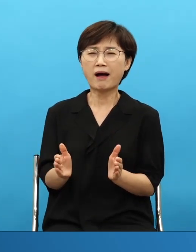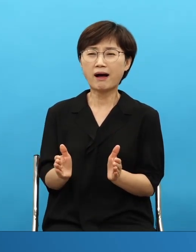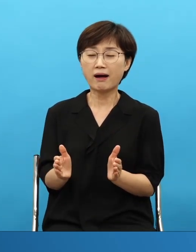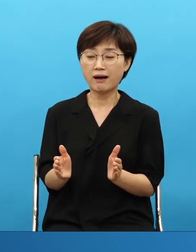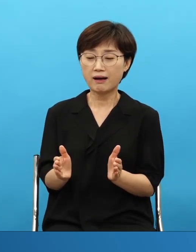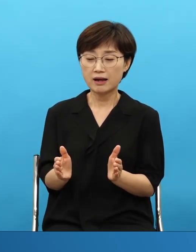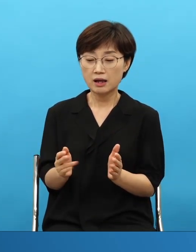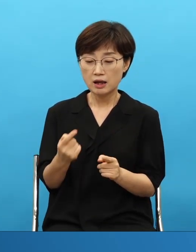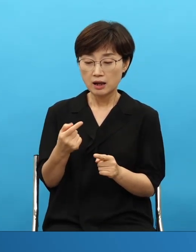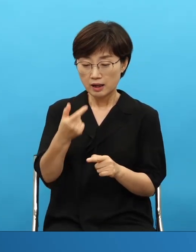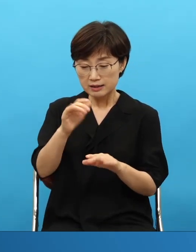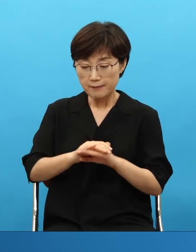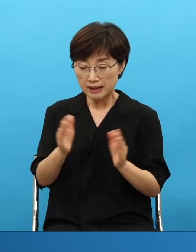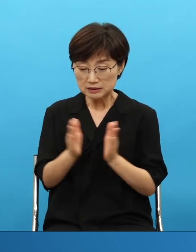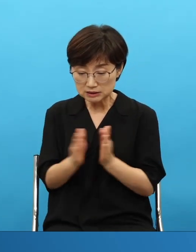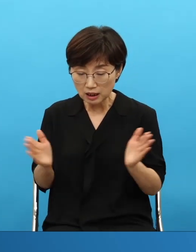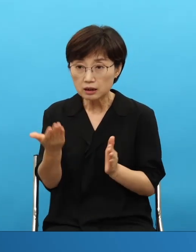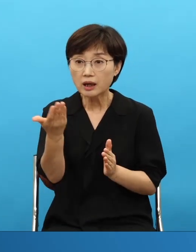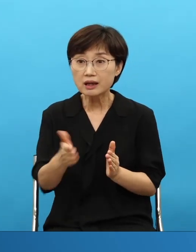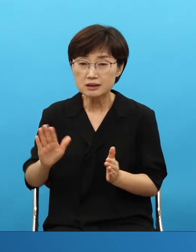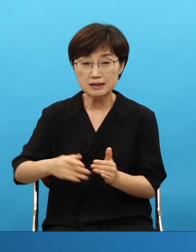정말로.